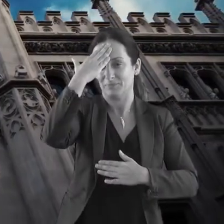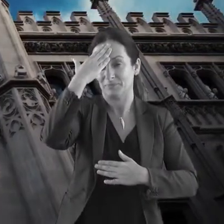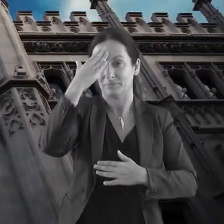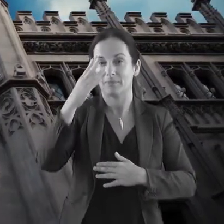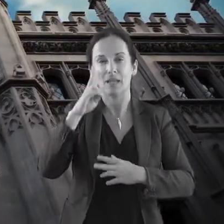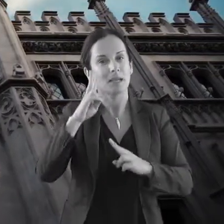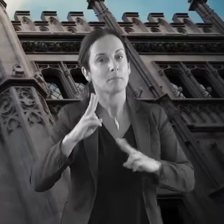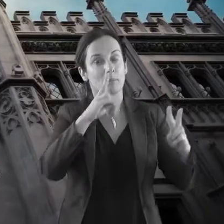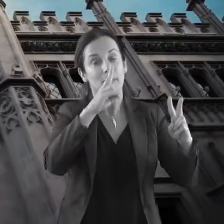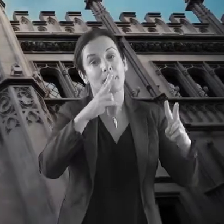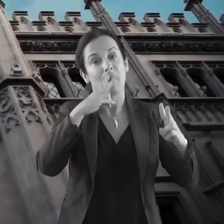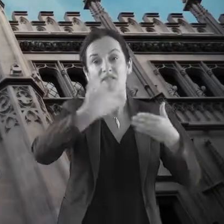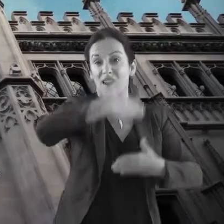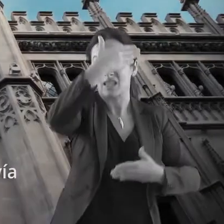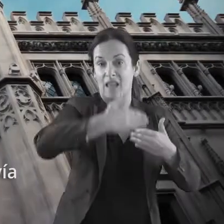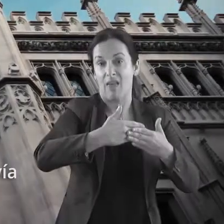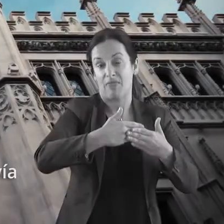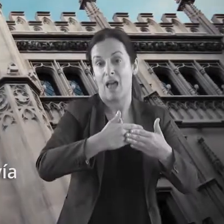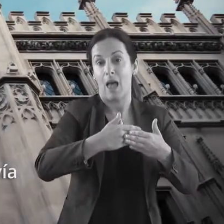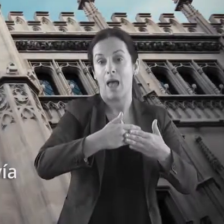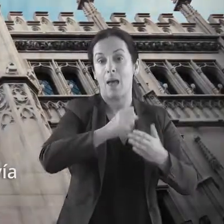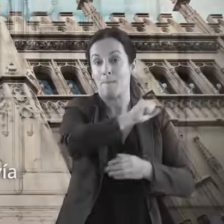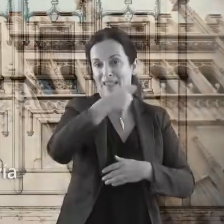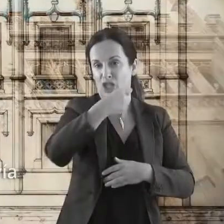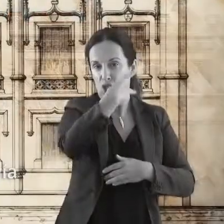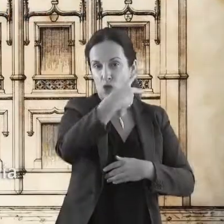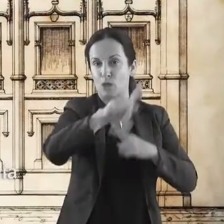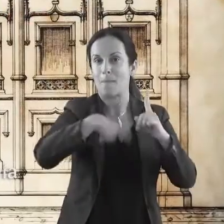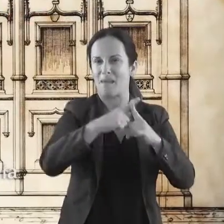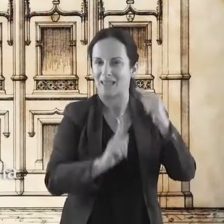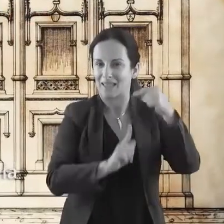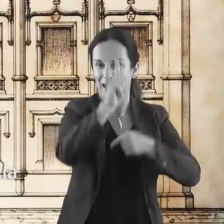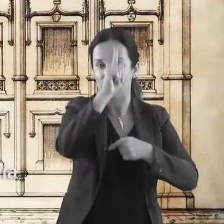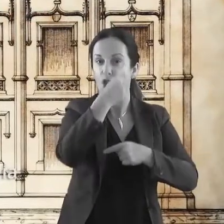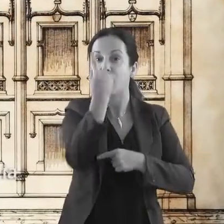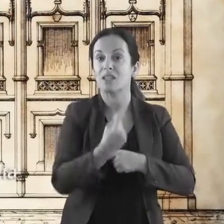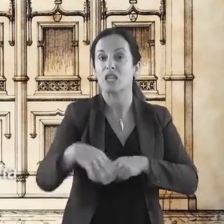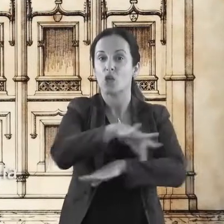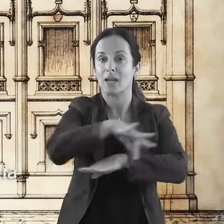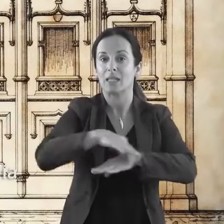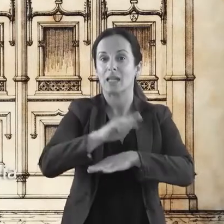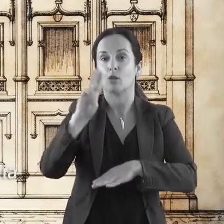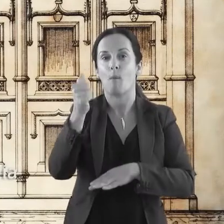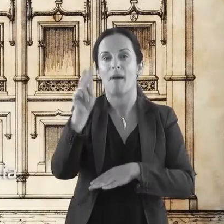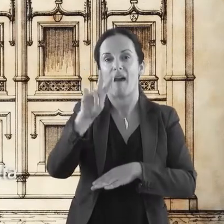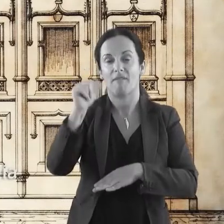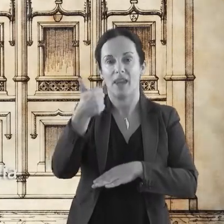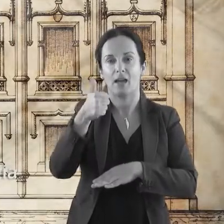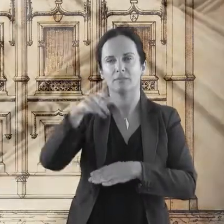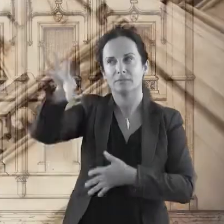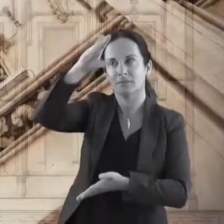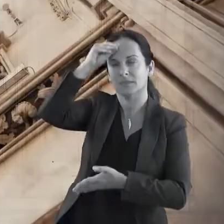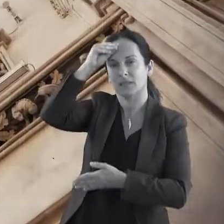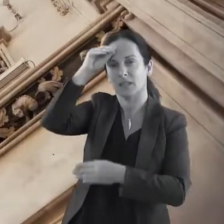dos pisos i l'àtic. Va ser dissenyada per l'arquitecte Joaquim Pavia i es va inspirar en la llotja de